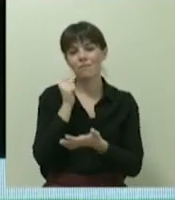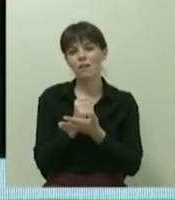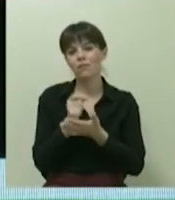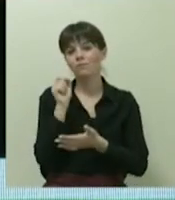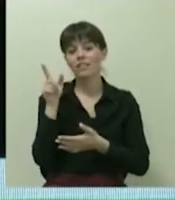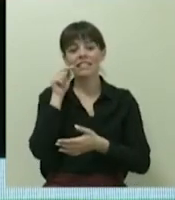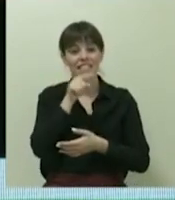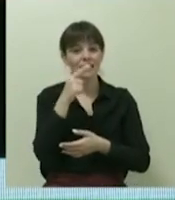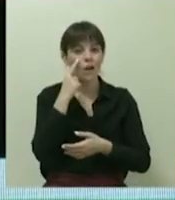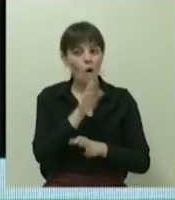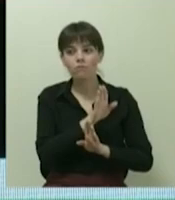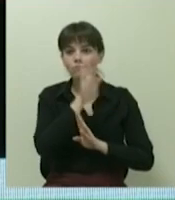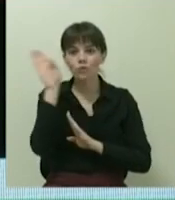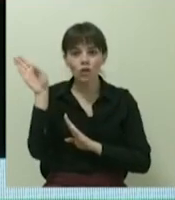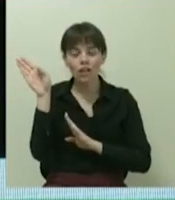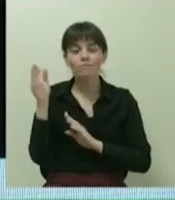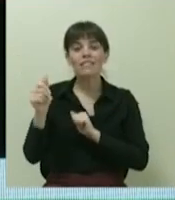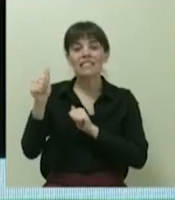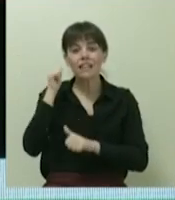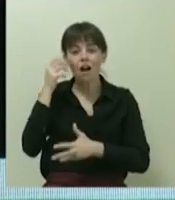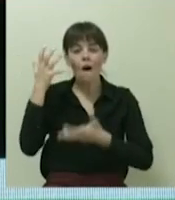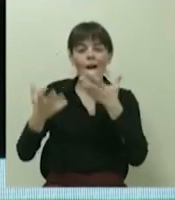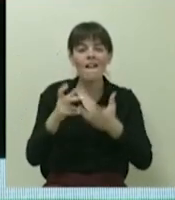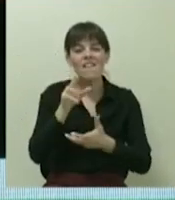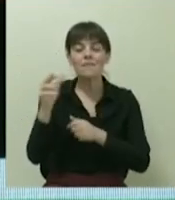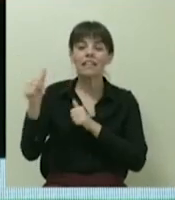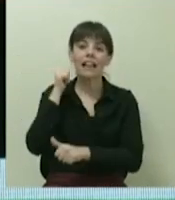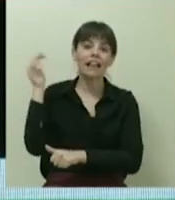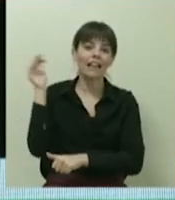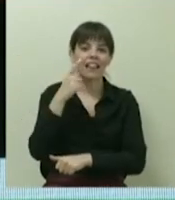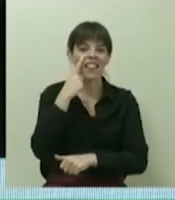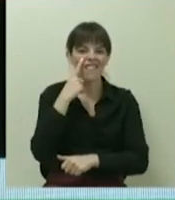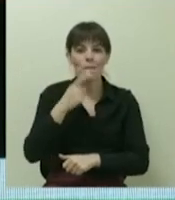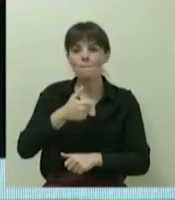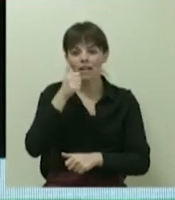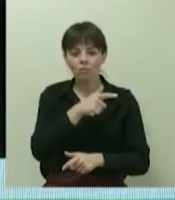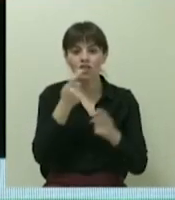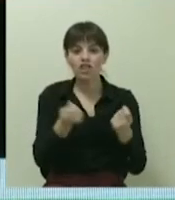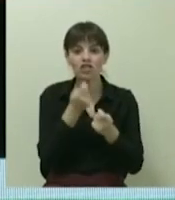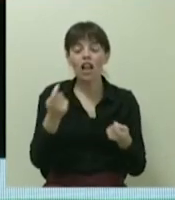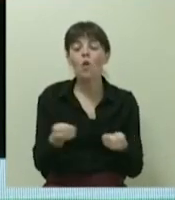Sizleri kıvılcım olarak gönderiyorum, alevler olarak geri döneceksiniz. Devlet başkanı bu işlerle uğraşıyor.